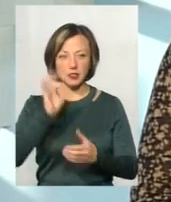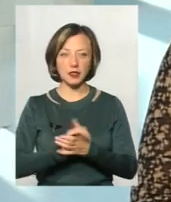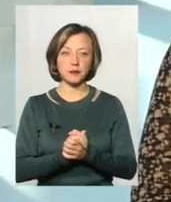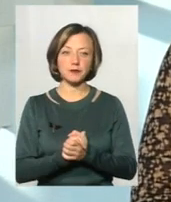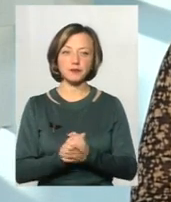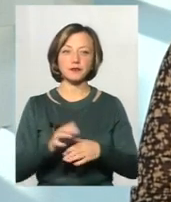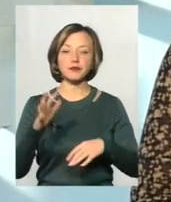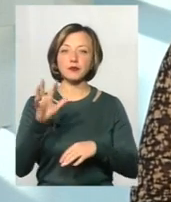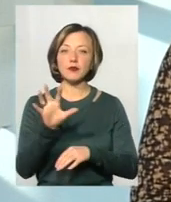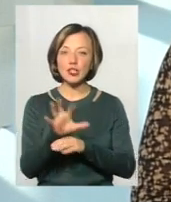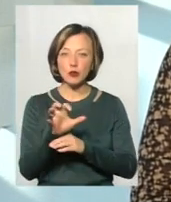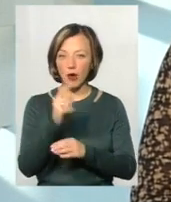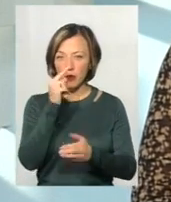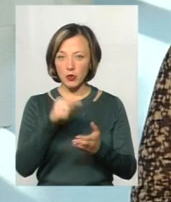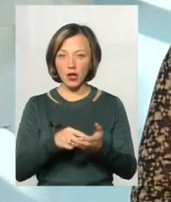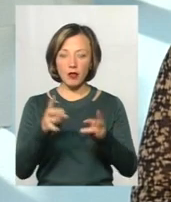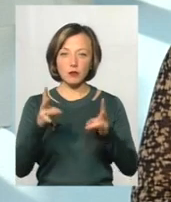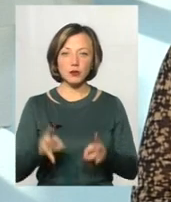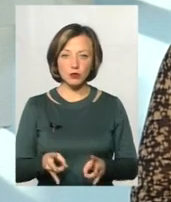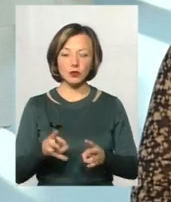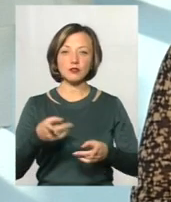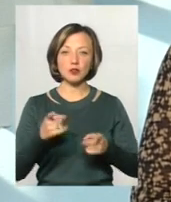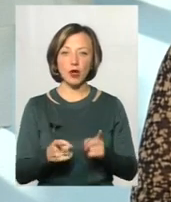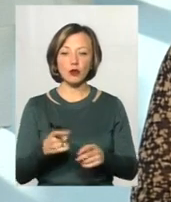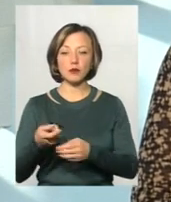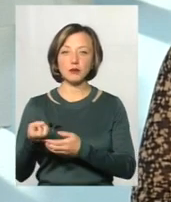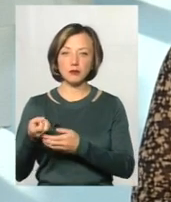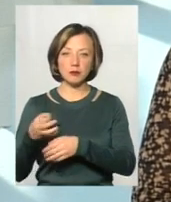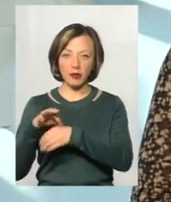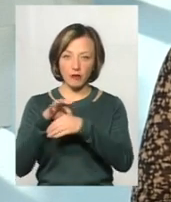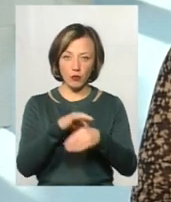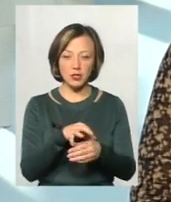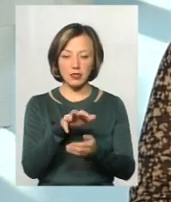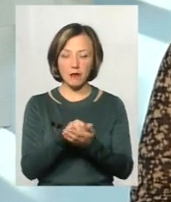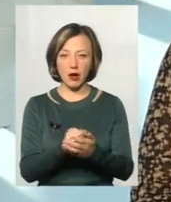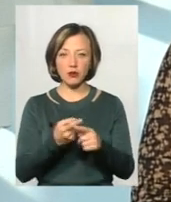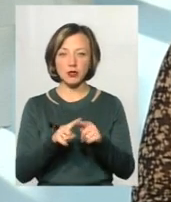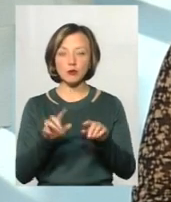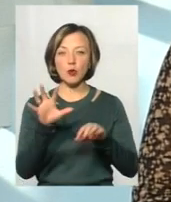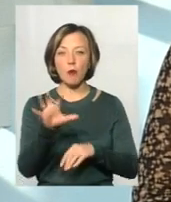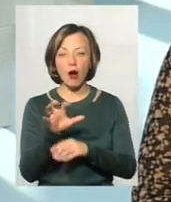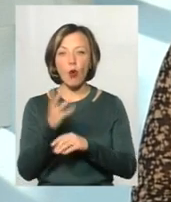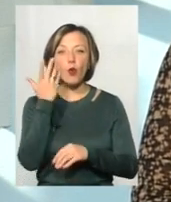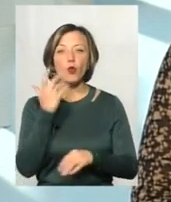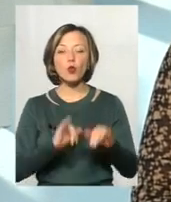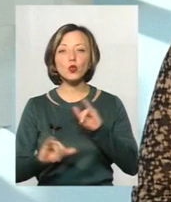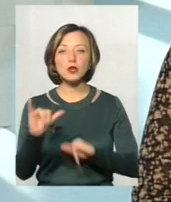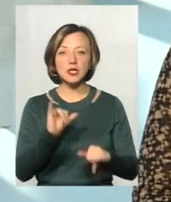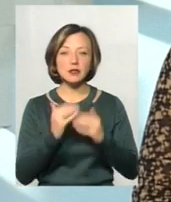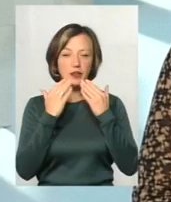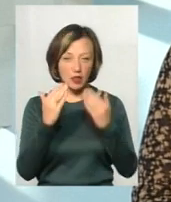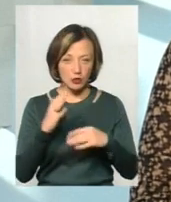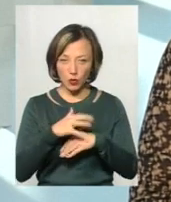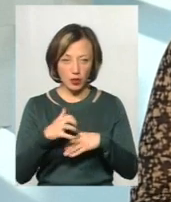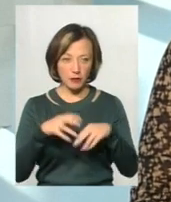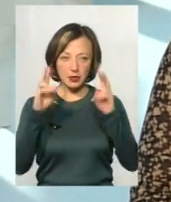Тобто собаку, якщо попала собака в біду, собаку, звичайно, привозять, і вони собакою займаються. Куди звертатися з котами, ніхто нічого не